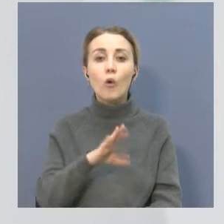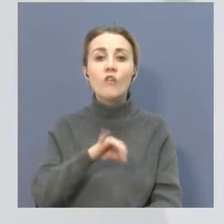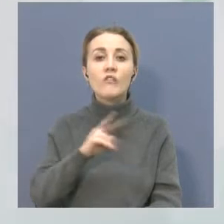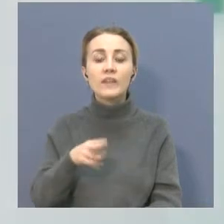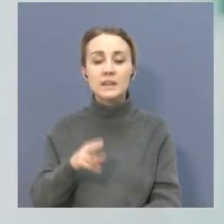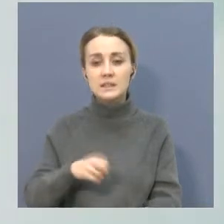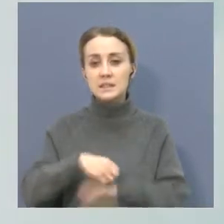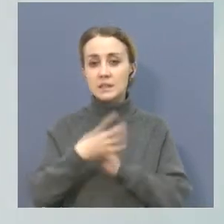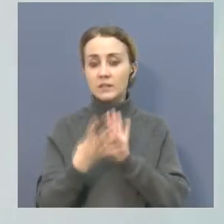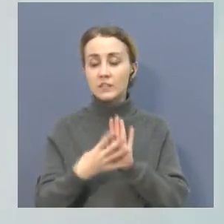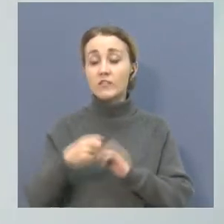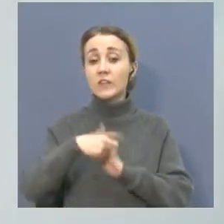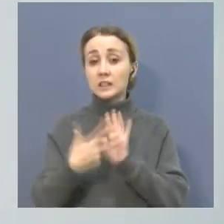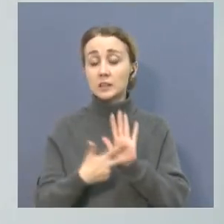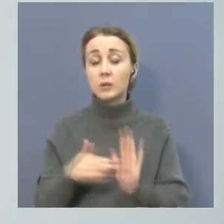инфекциясын жұқтырған